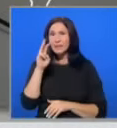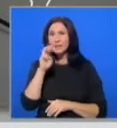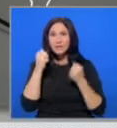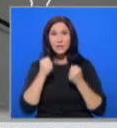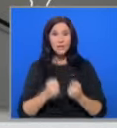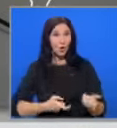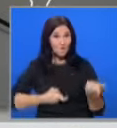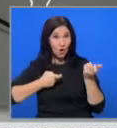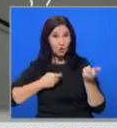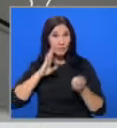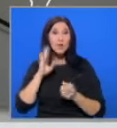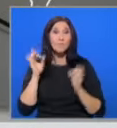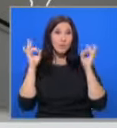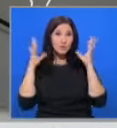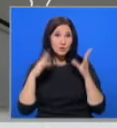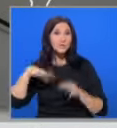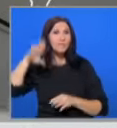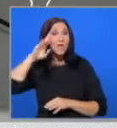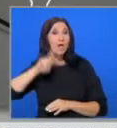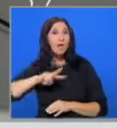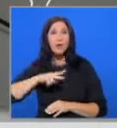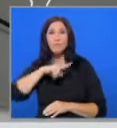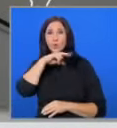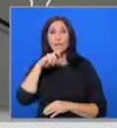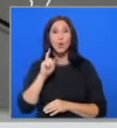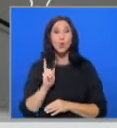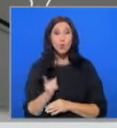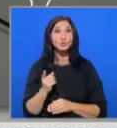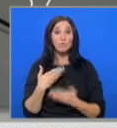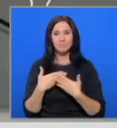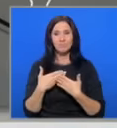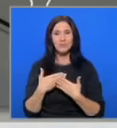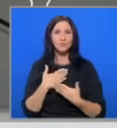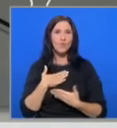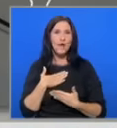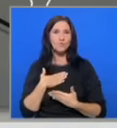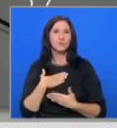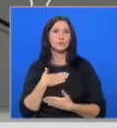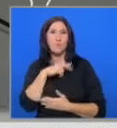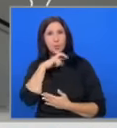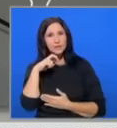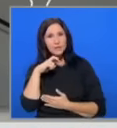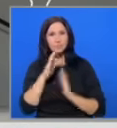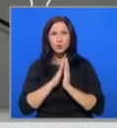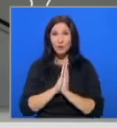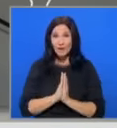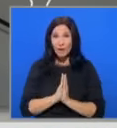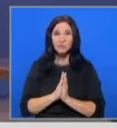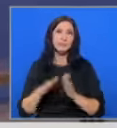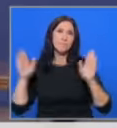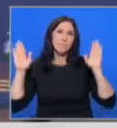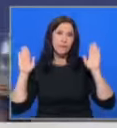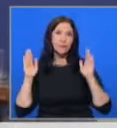тежко въоръжени мъже, професионалисти, военни или полицаи, които се намират в близост до нашите органи на реда. Призовавам ги да се